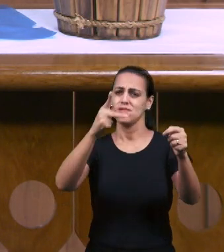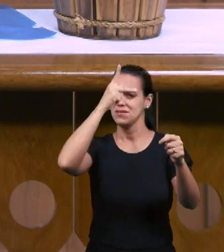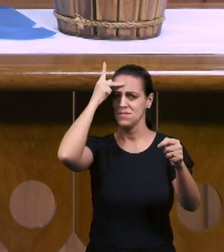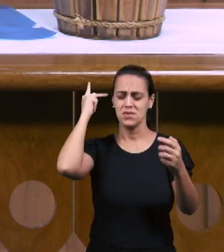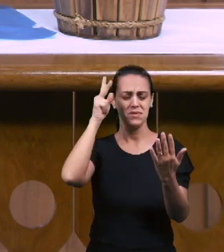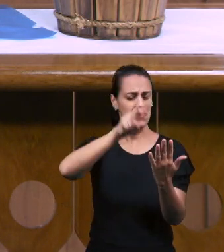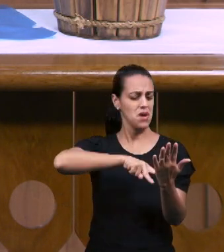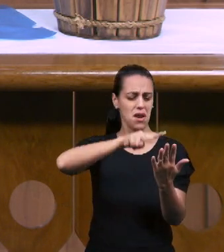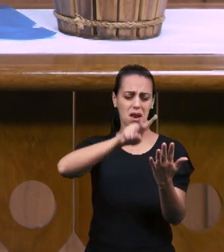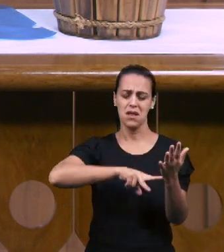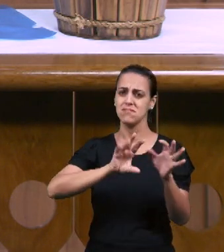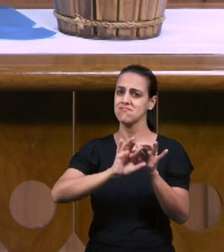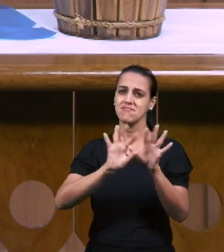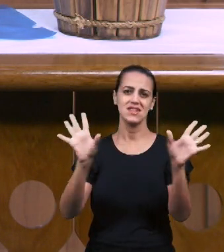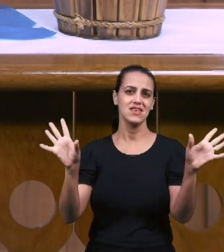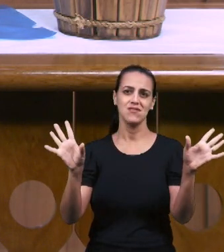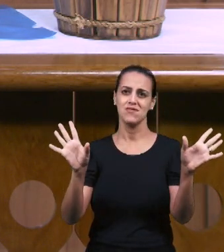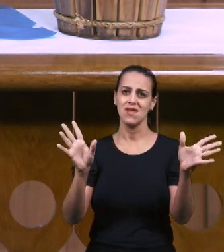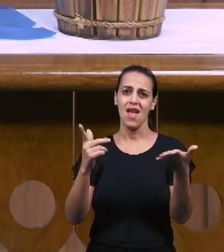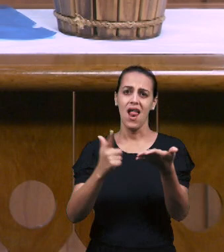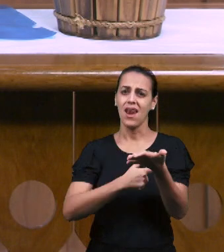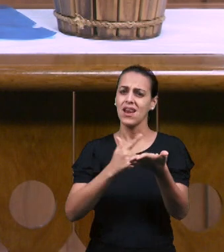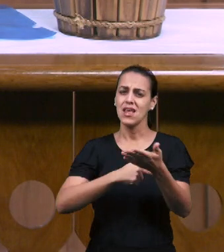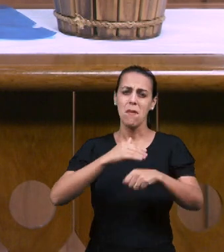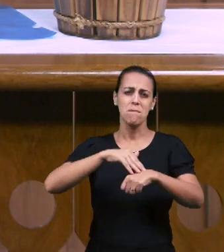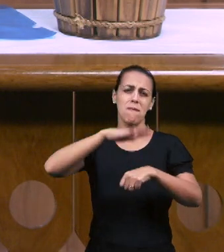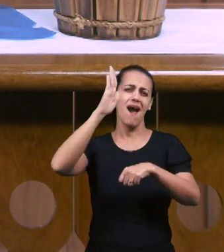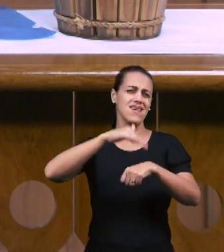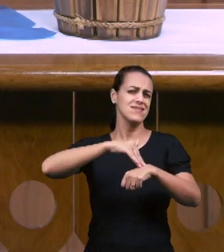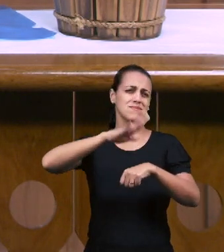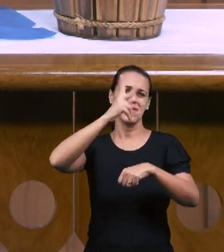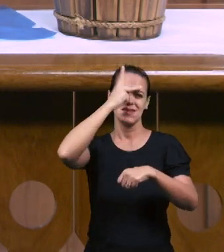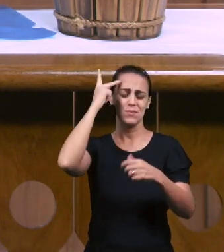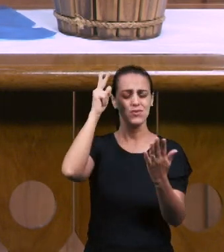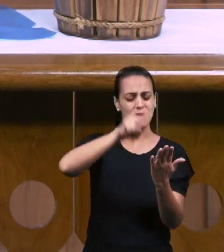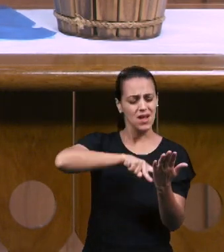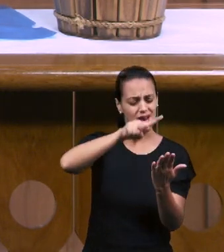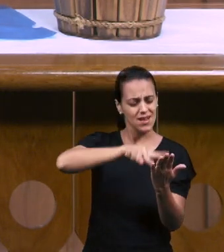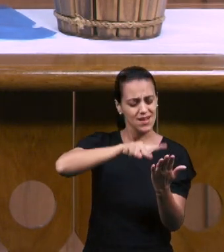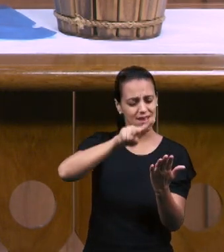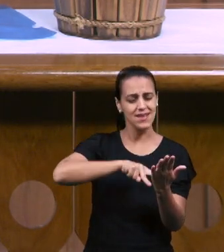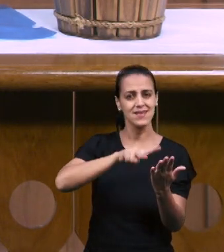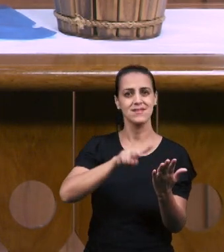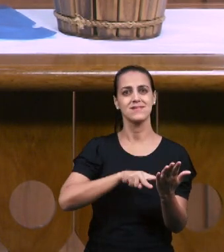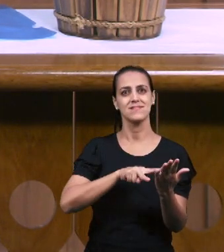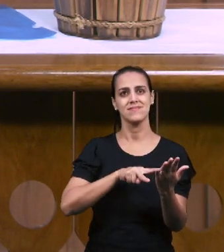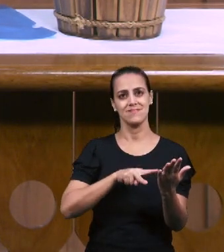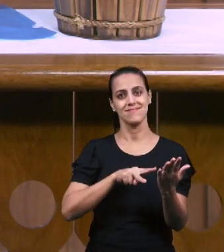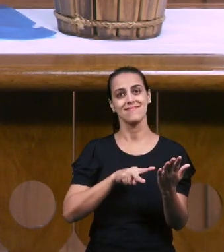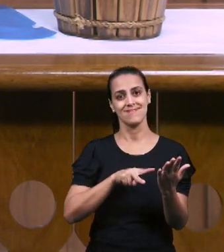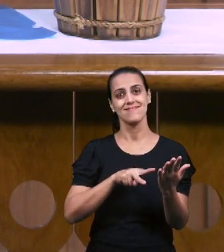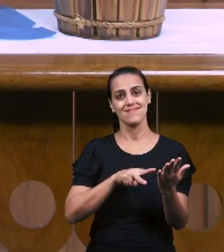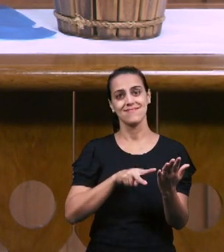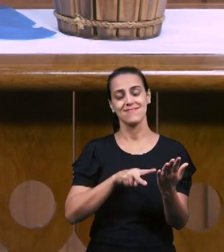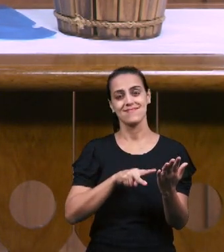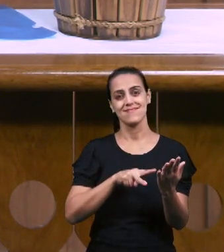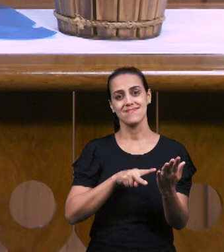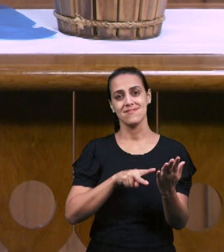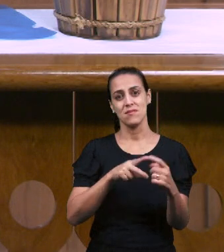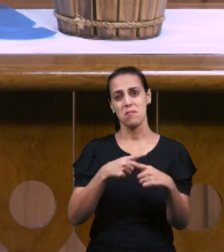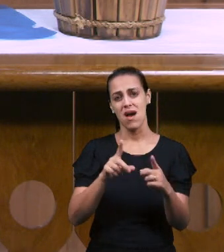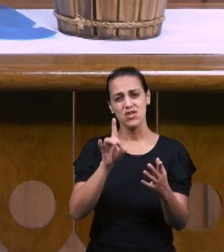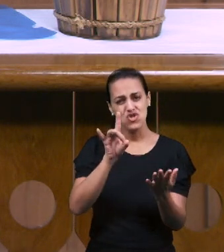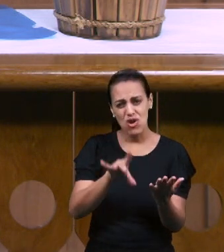Bible est considérée le livre le plus lu dans le monde. Et où sont les chrétiens? N'est-ce pas? Ce n'est pas la question de lire la